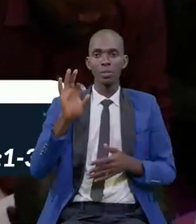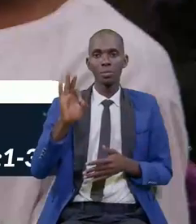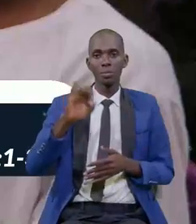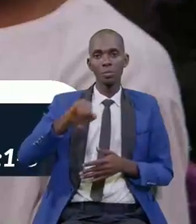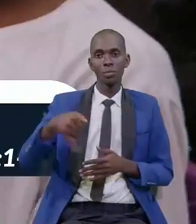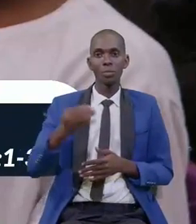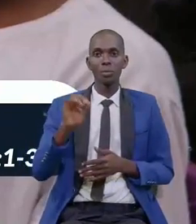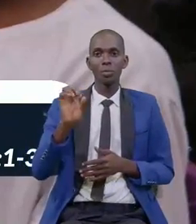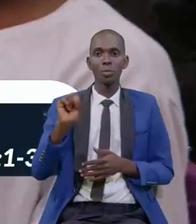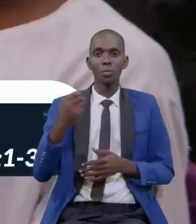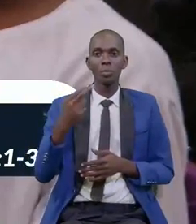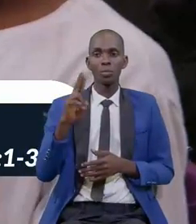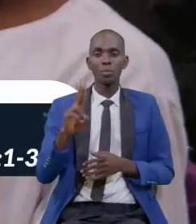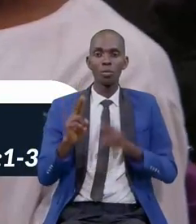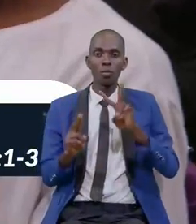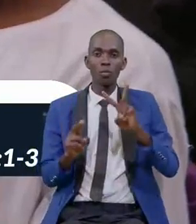lisons le verset 9.